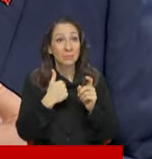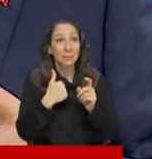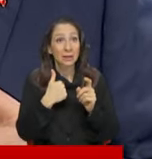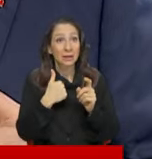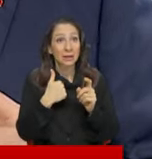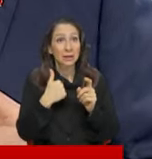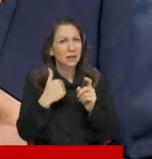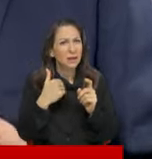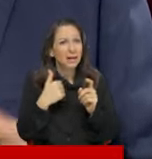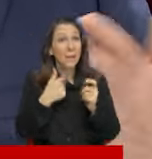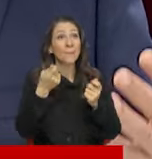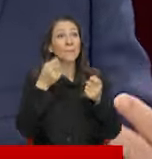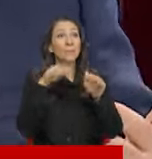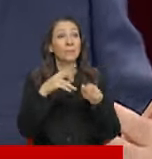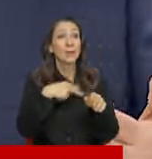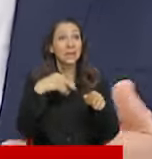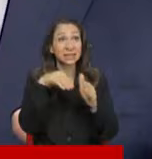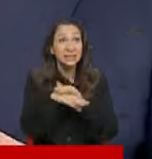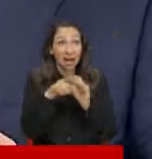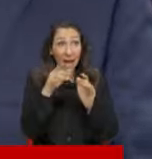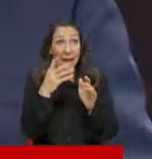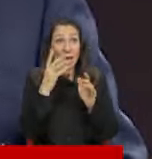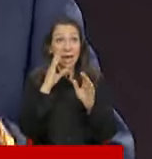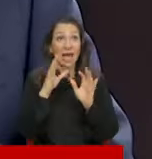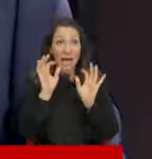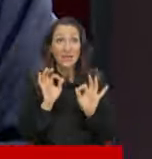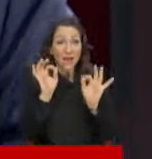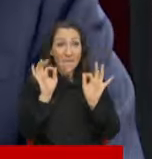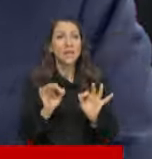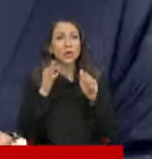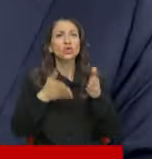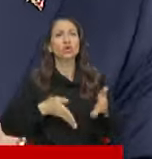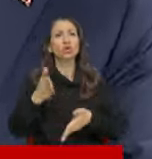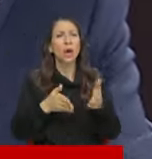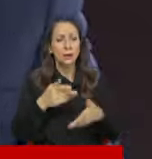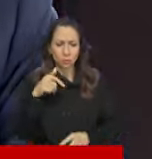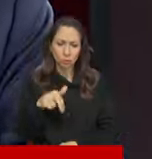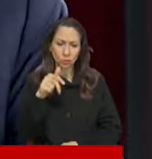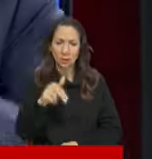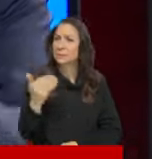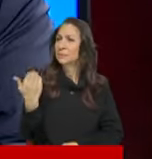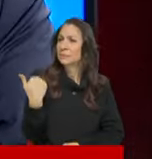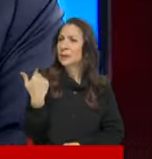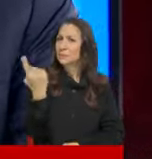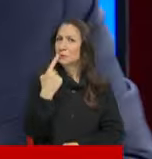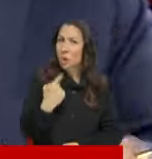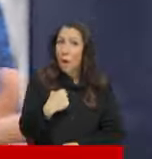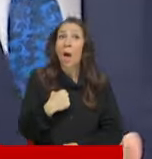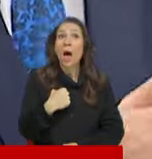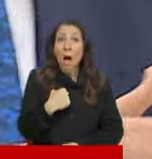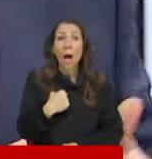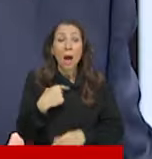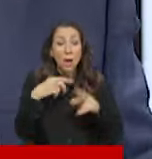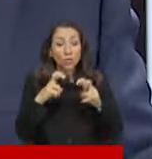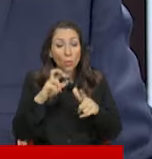berber İsam ettik Biz Ace tam anlattığınız değil hani vatandaştan destek a sokakta sokakta yürürken vatandaş size bir şey söylüyor onu